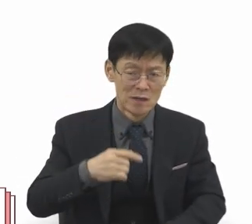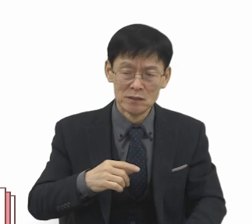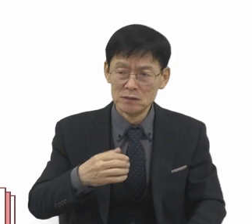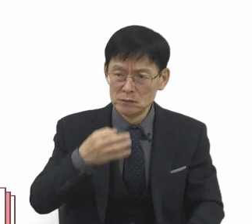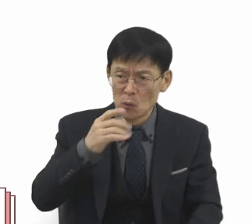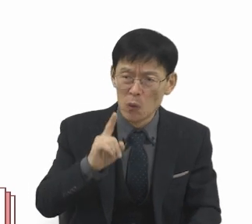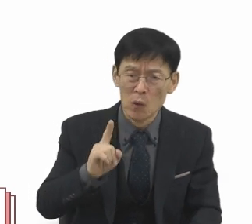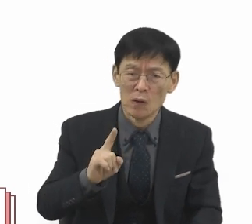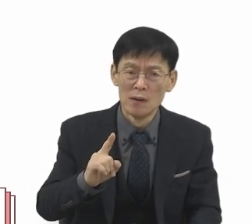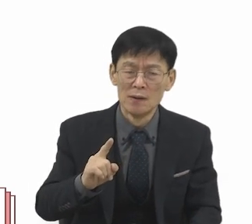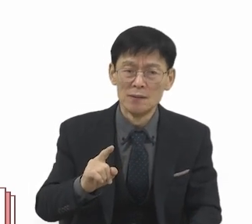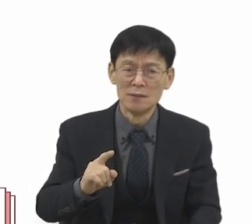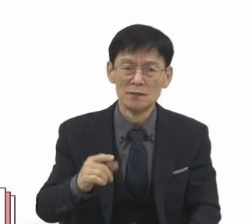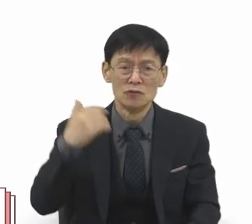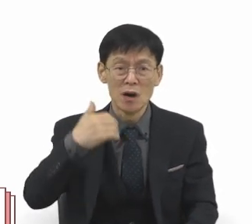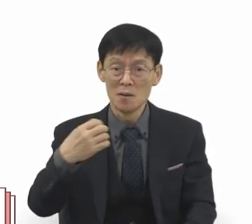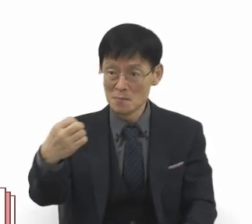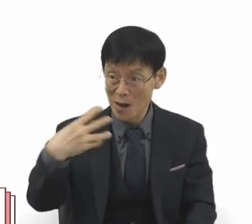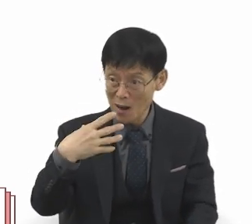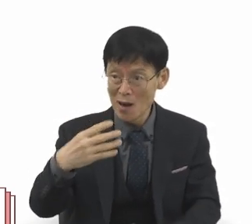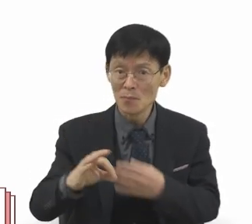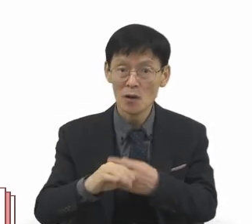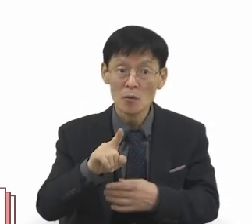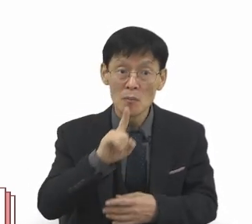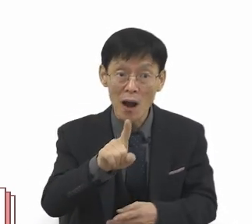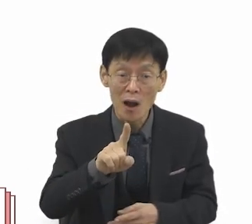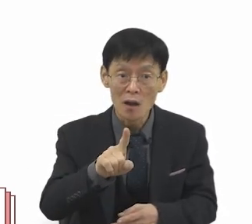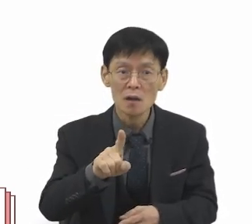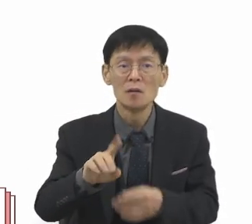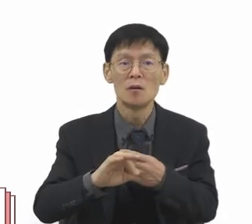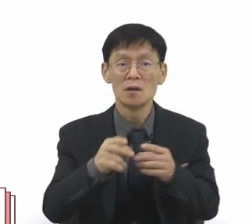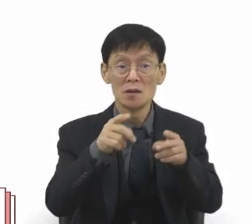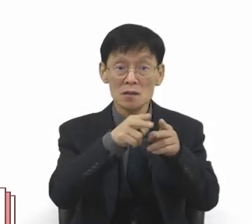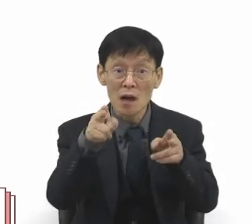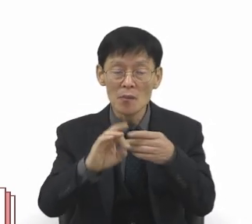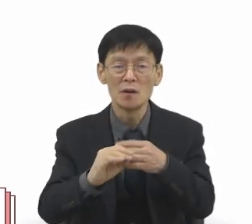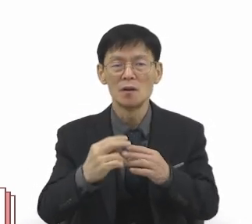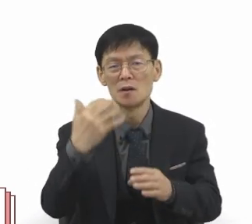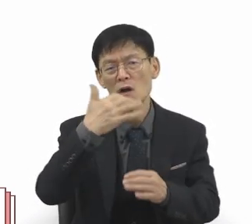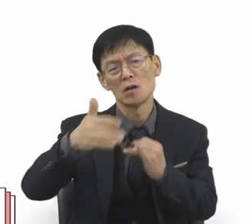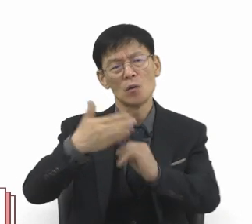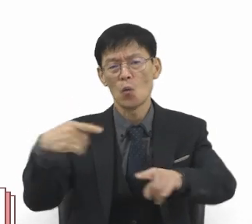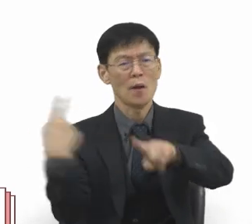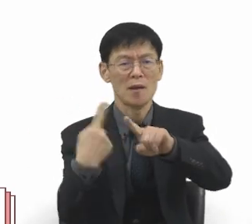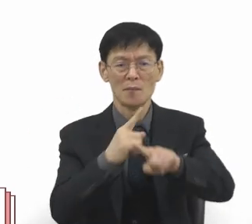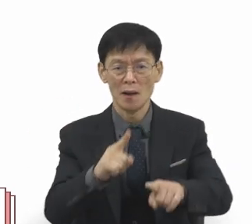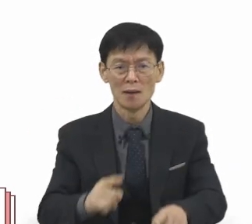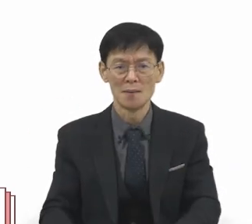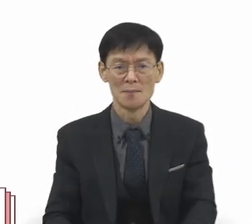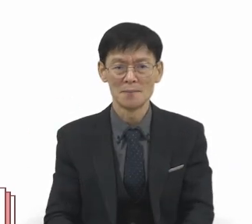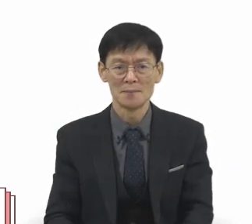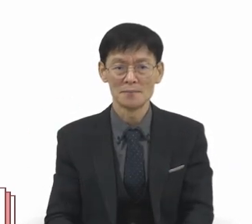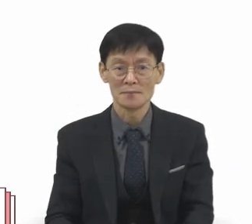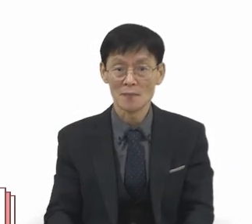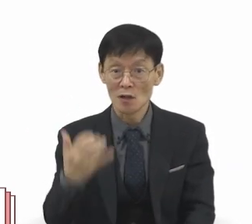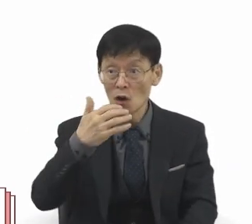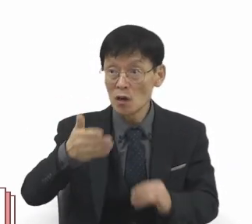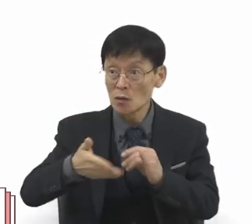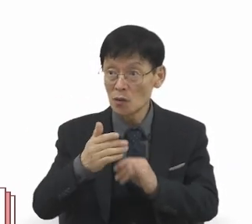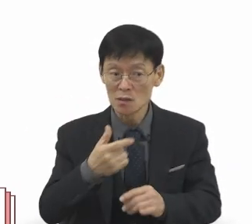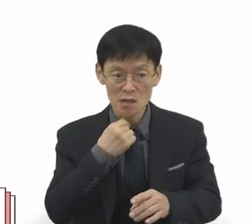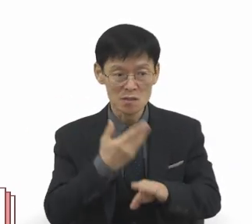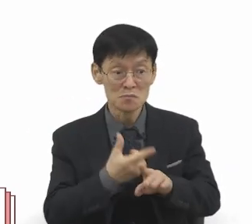곤란하고 힘들어지겠죠? 누군가 이런 행동을 여러분에게 한다면 그건 성희롱에 해당될 수 있습니다.